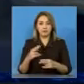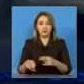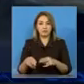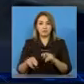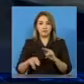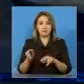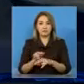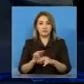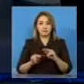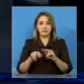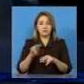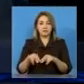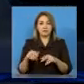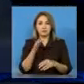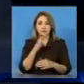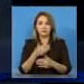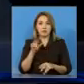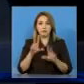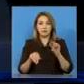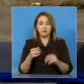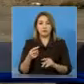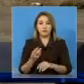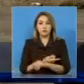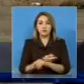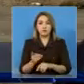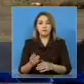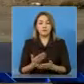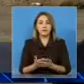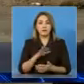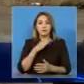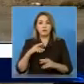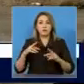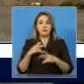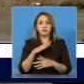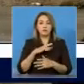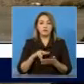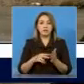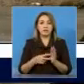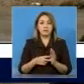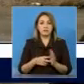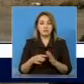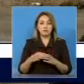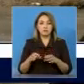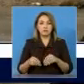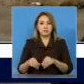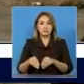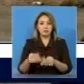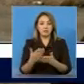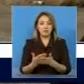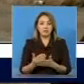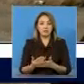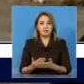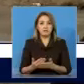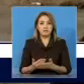сезона обещают устранить. Вот много нарушений в плане того, что состав сыпучей смеси, асфальтной